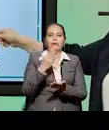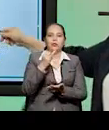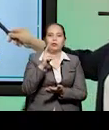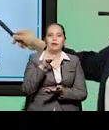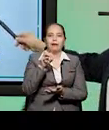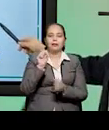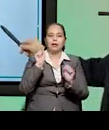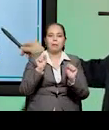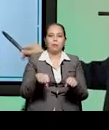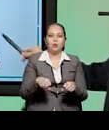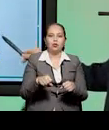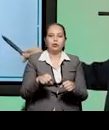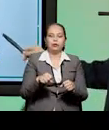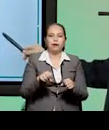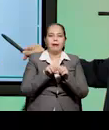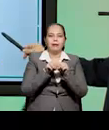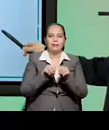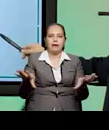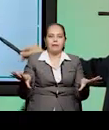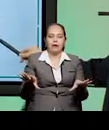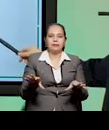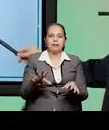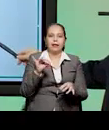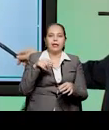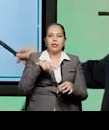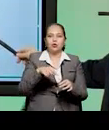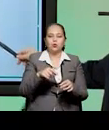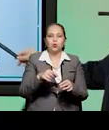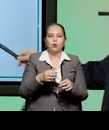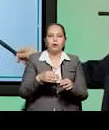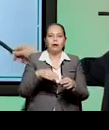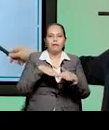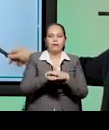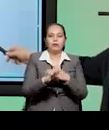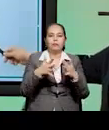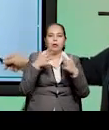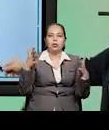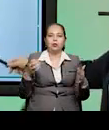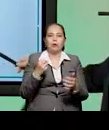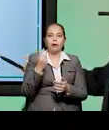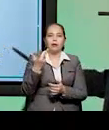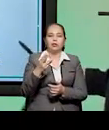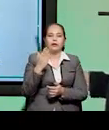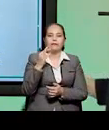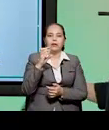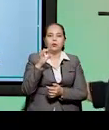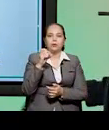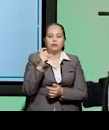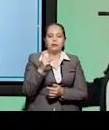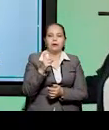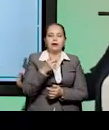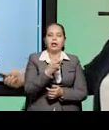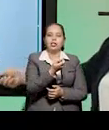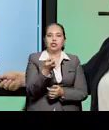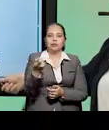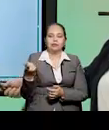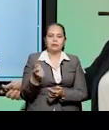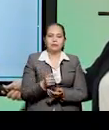клетка может разорваться, и из нее выйдут большое количество вирусных частиц.